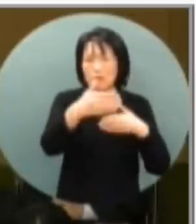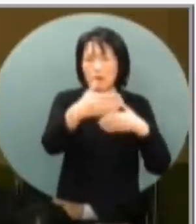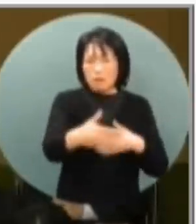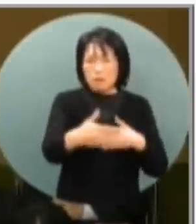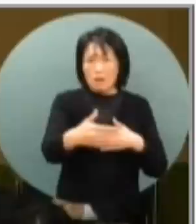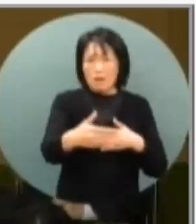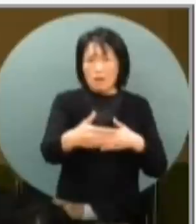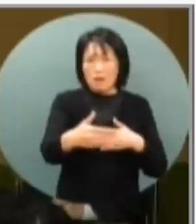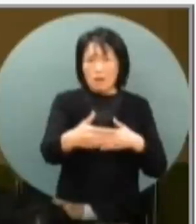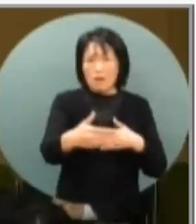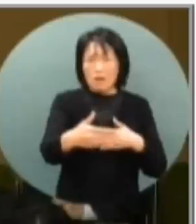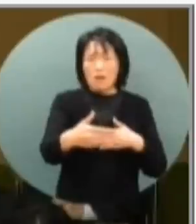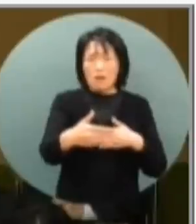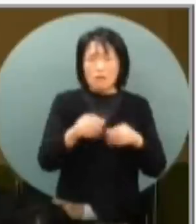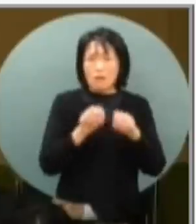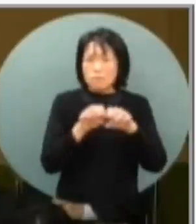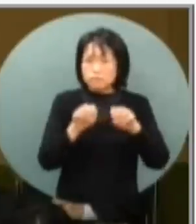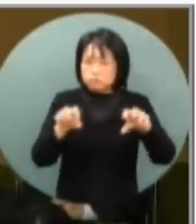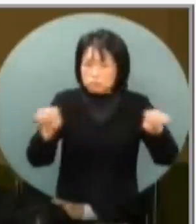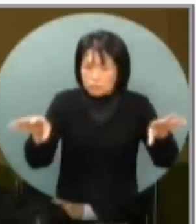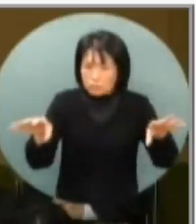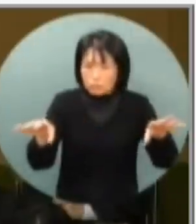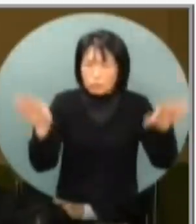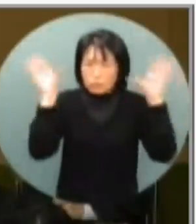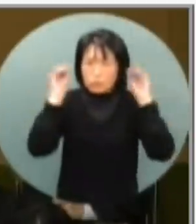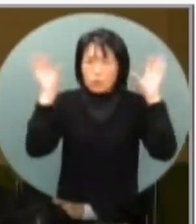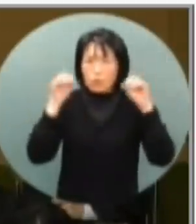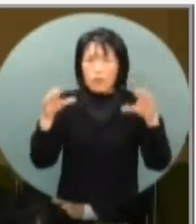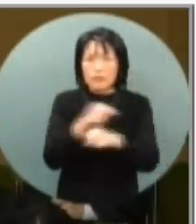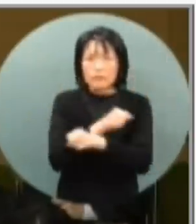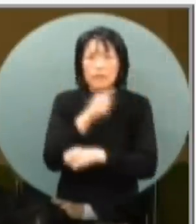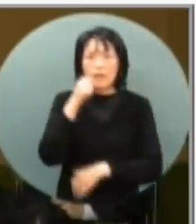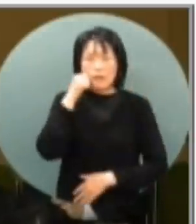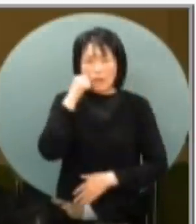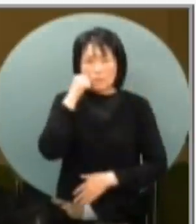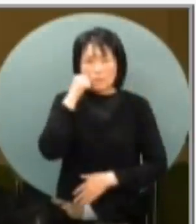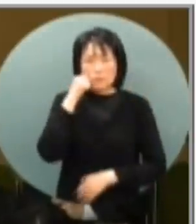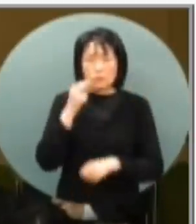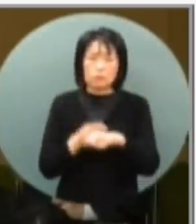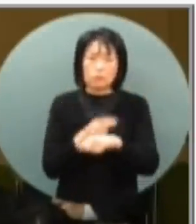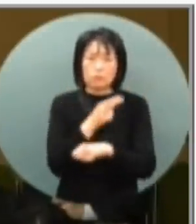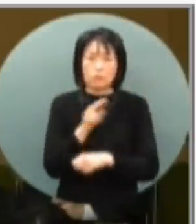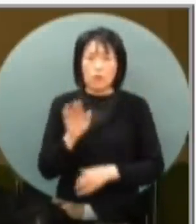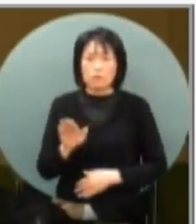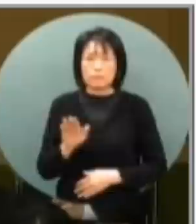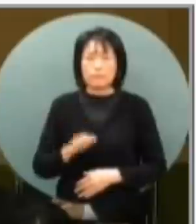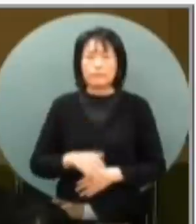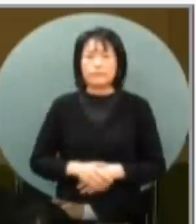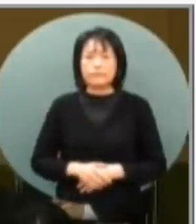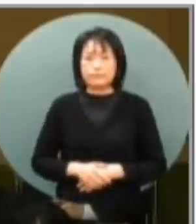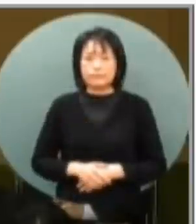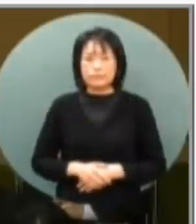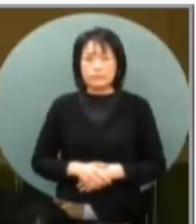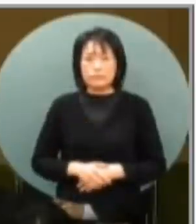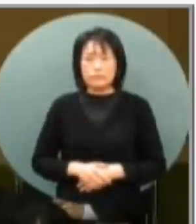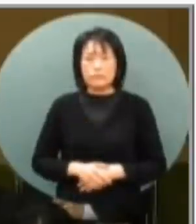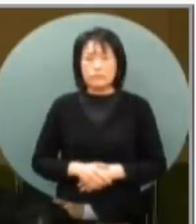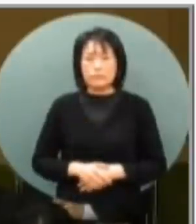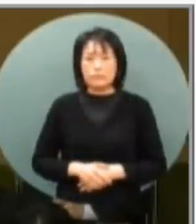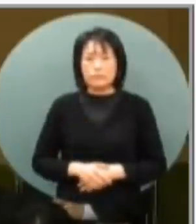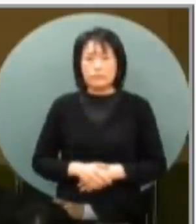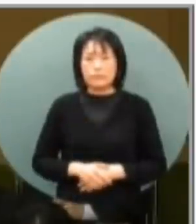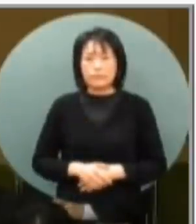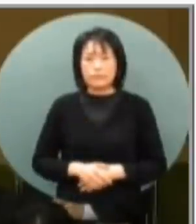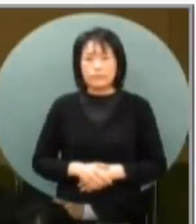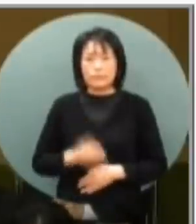度出た情報が消えないという持続性、そうした特徴があろうかというふうに思います。先ほ